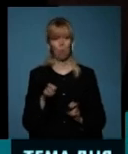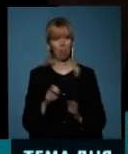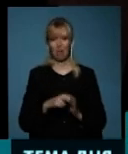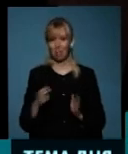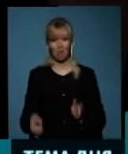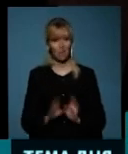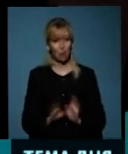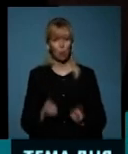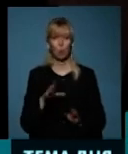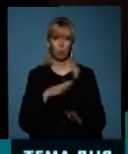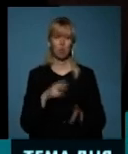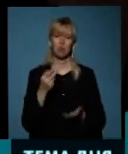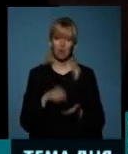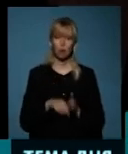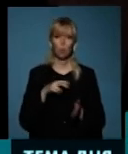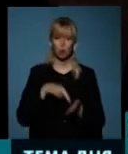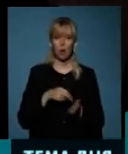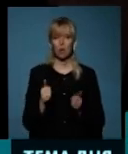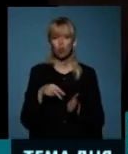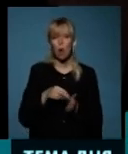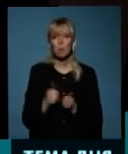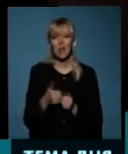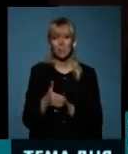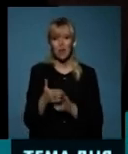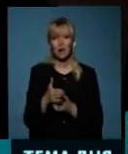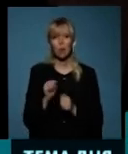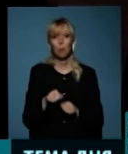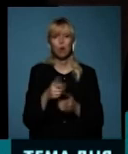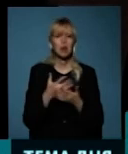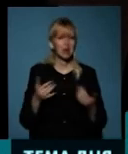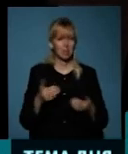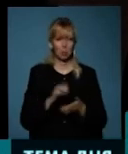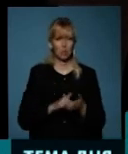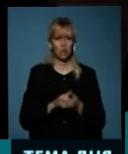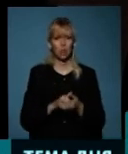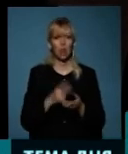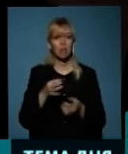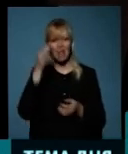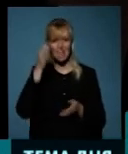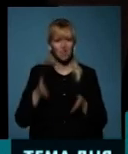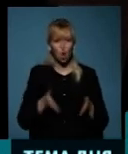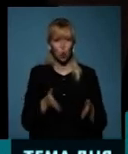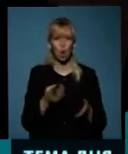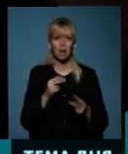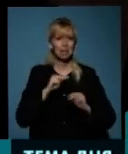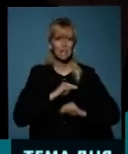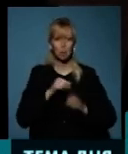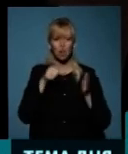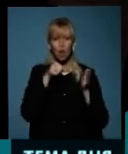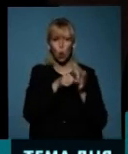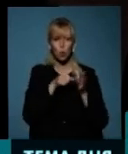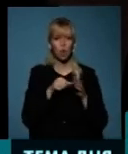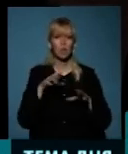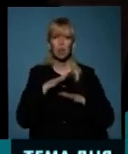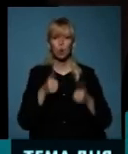випала. Значить, була стояча, стояла біля дверей. Двері могли відчинитися по різним причинам. Нерівна дорога, не спрацювала кнопка, не